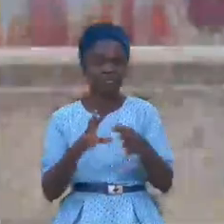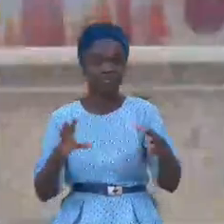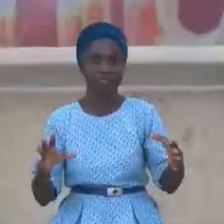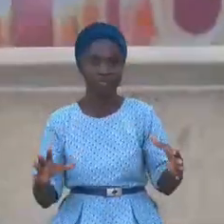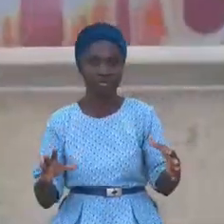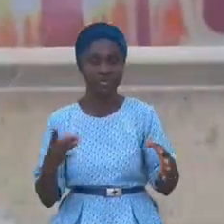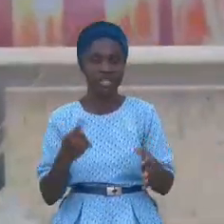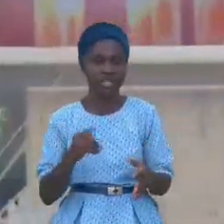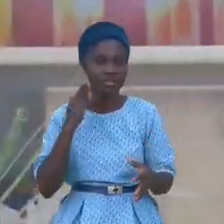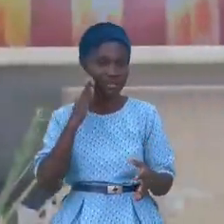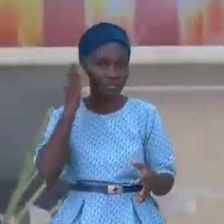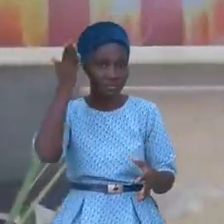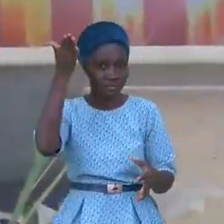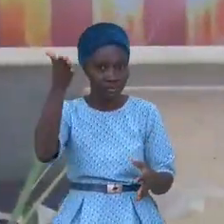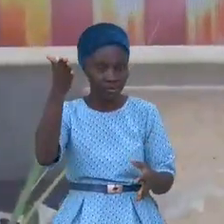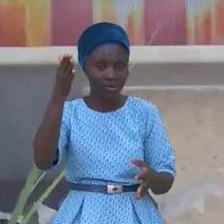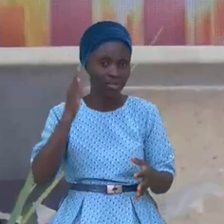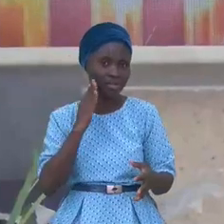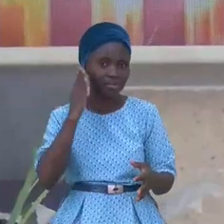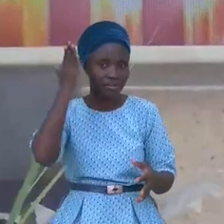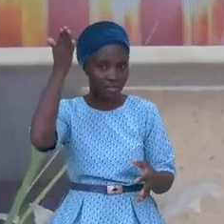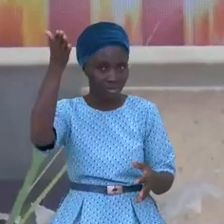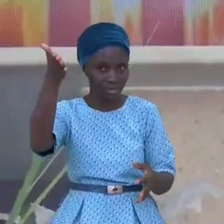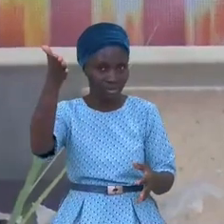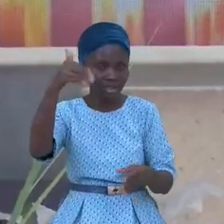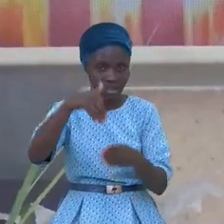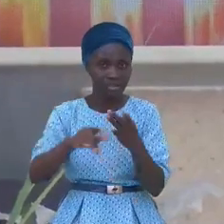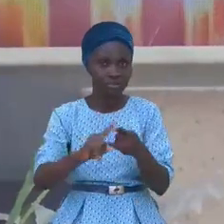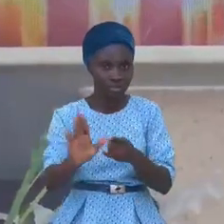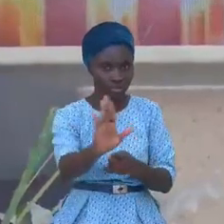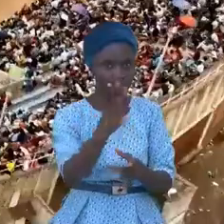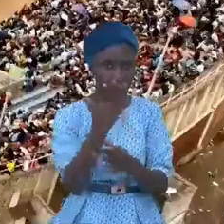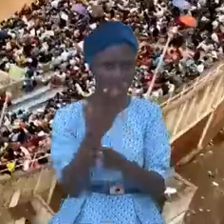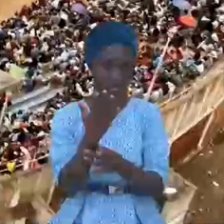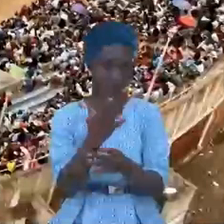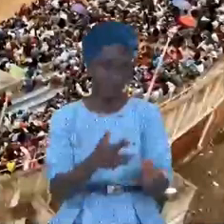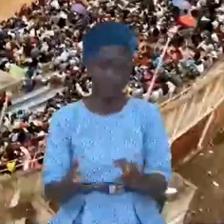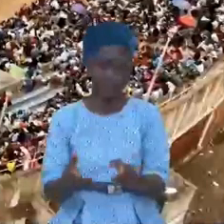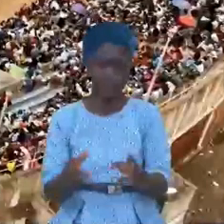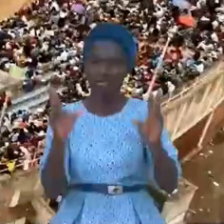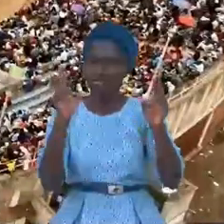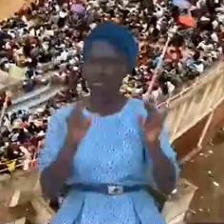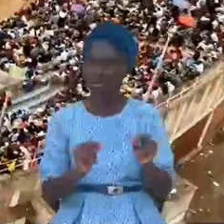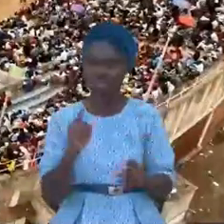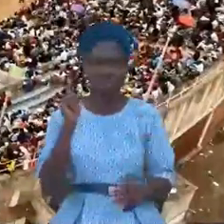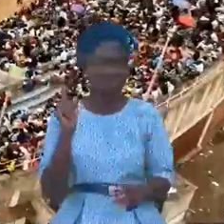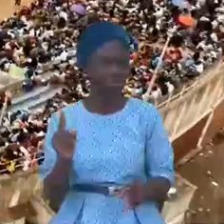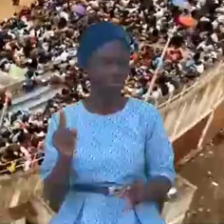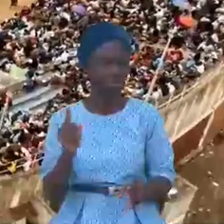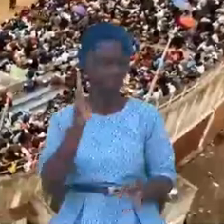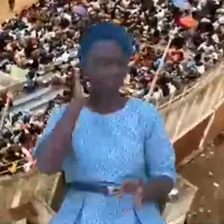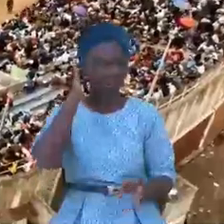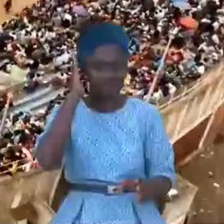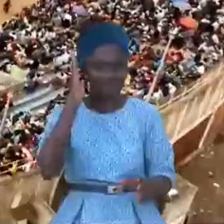a libéré ton avenir, ta destinée et t'a remis entre tes mains. Personne ne